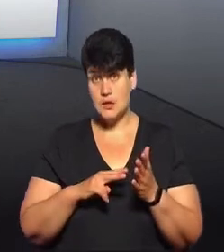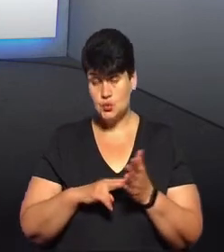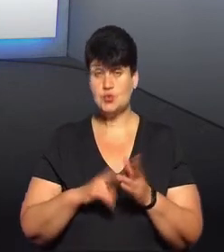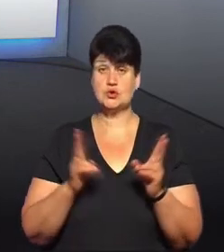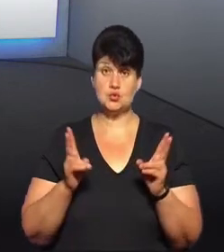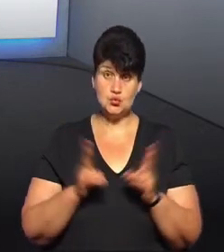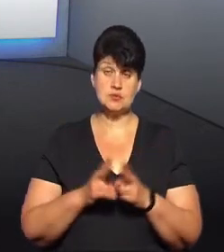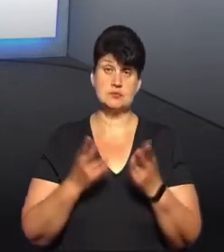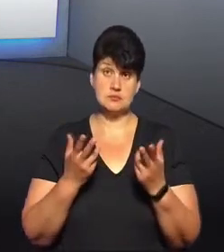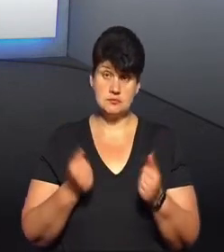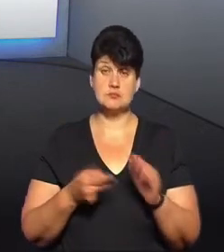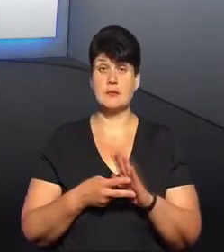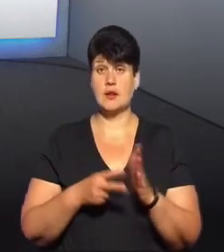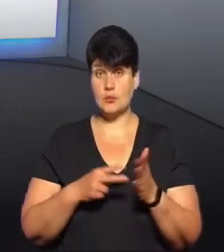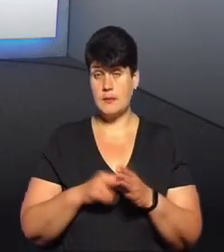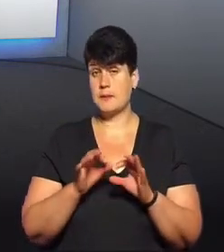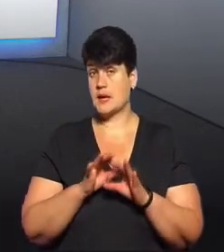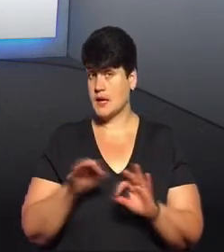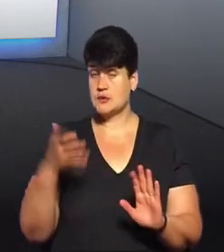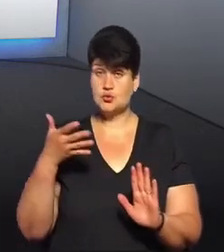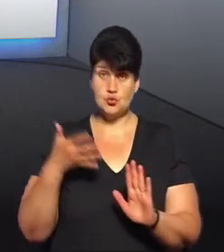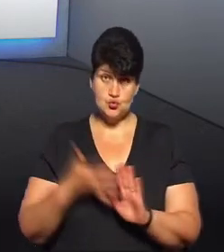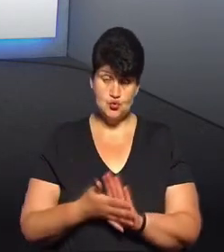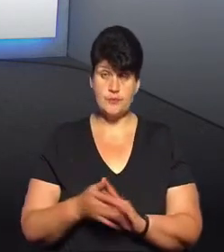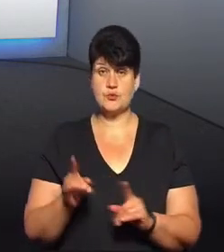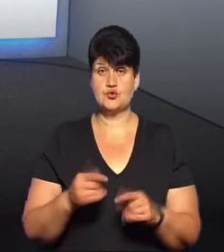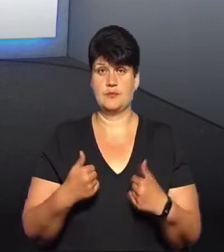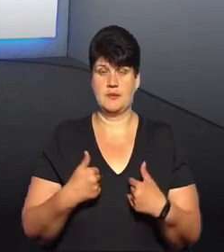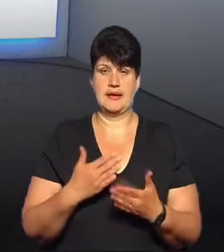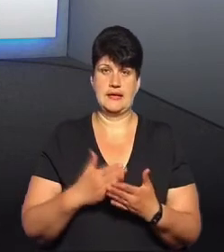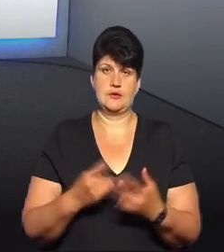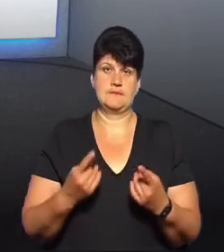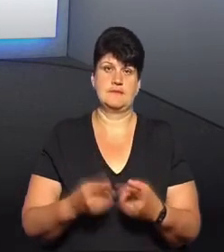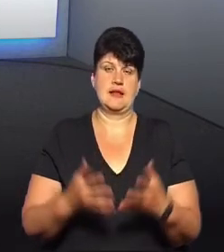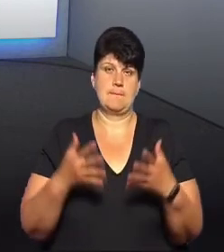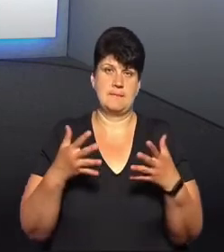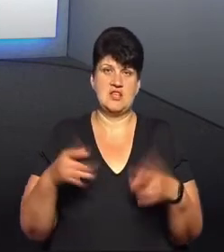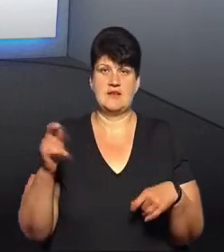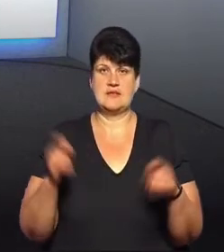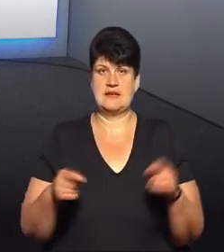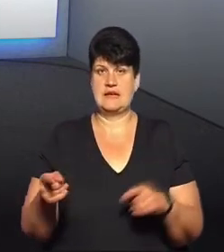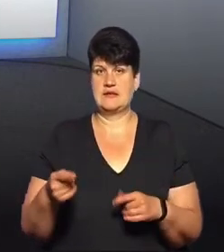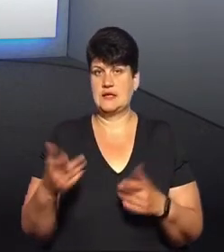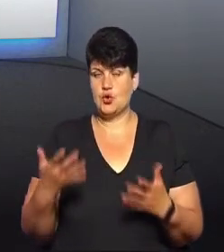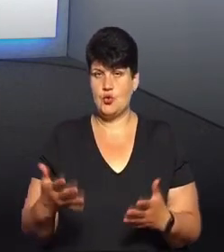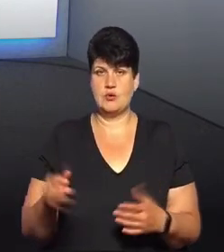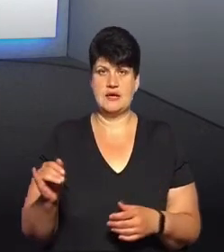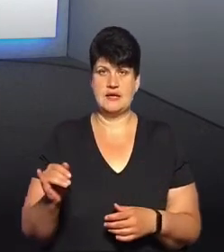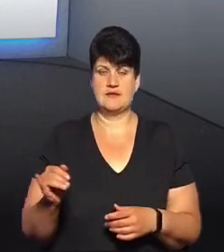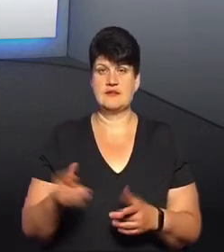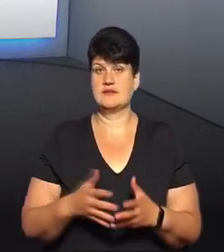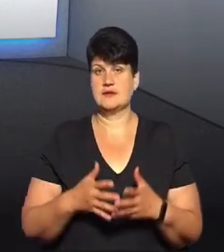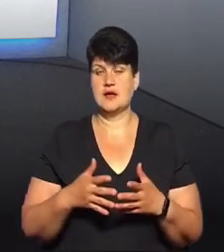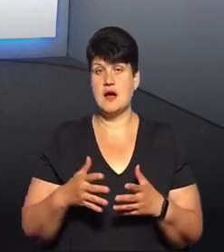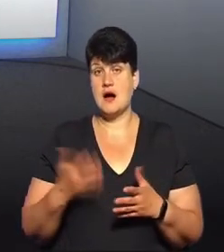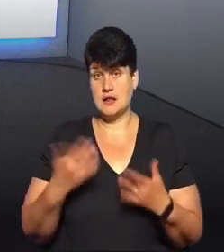планується, тому що ми прекрасно розуміємо, що ми є одним з найбільших фестивалів не лише в Тернополі, в Тернополі, мабуть, найбільший, але й